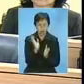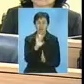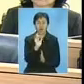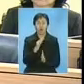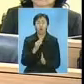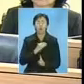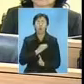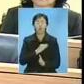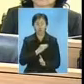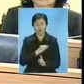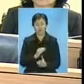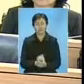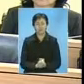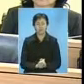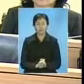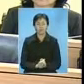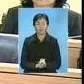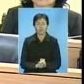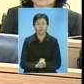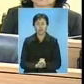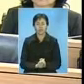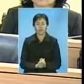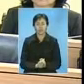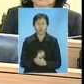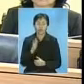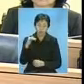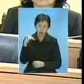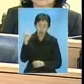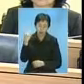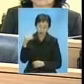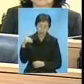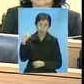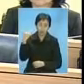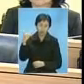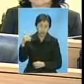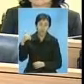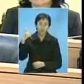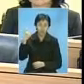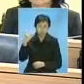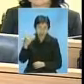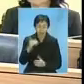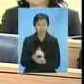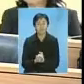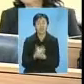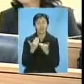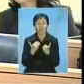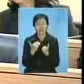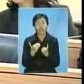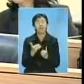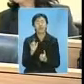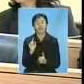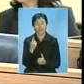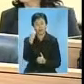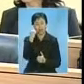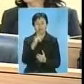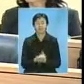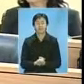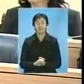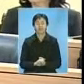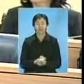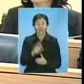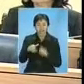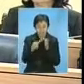ความขัดแย้งเช่นนี้อีกหลังจากนั้นเข้าสู่ยุคที่เรียกว่ายุค Enlightenment คือยุคแห่งการ